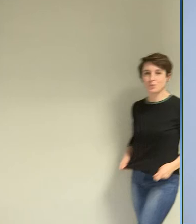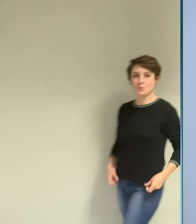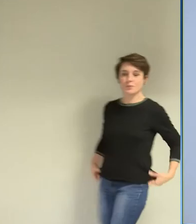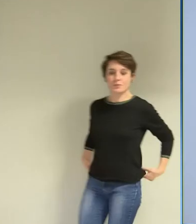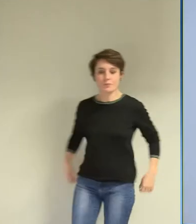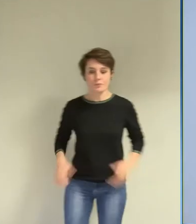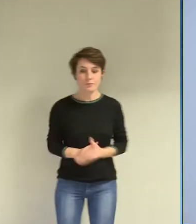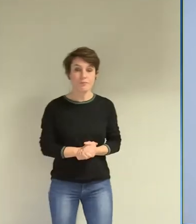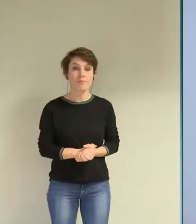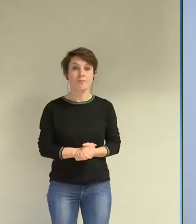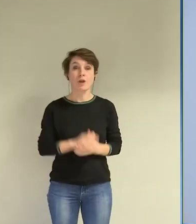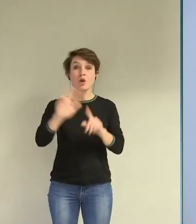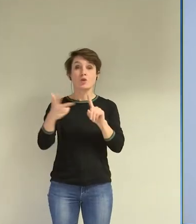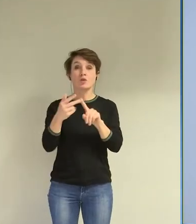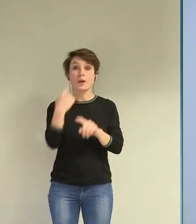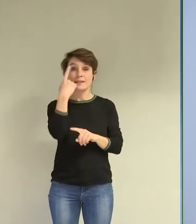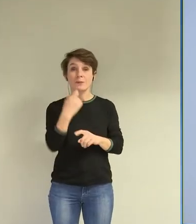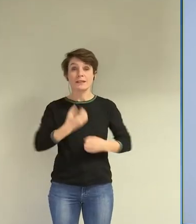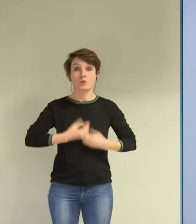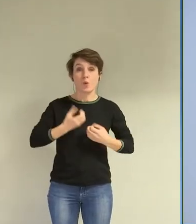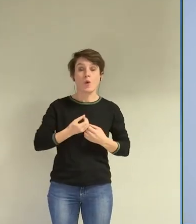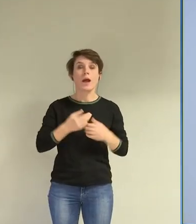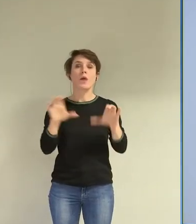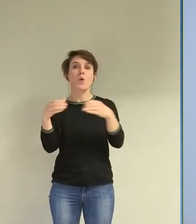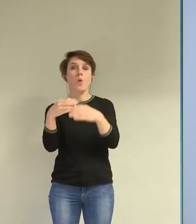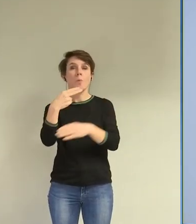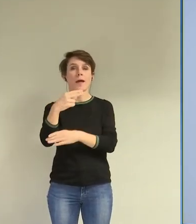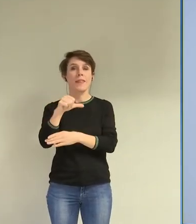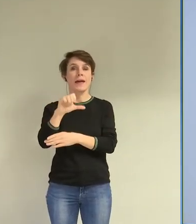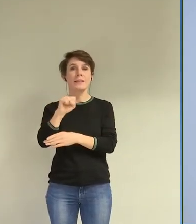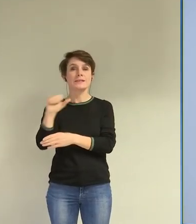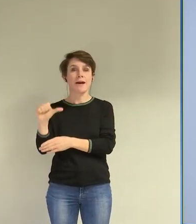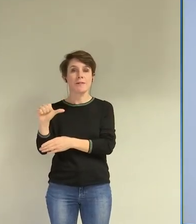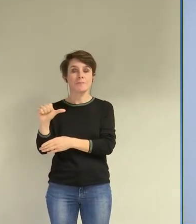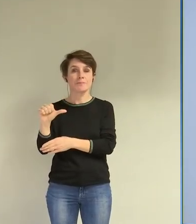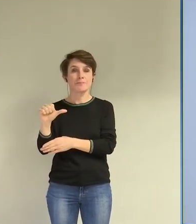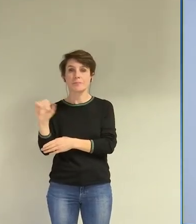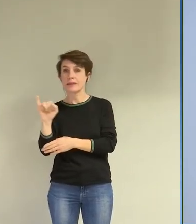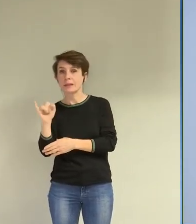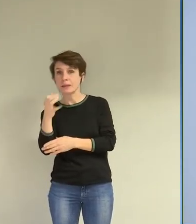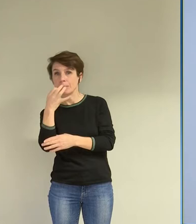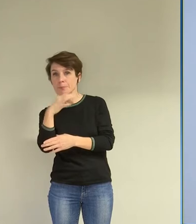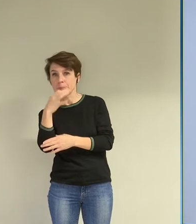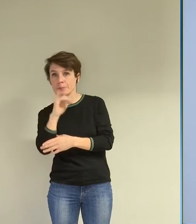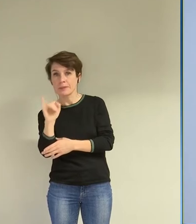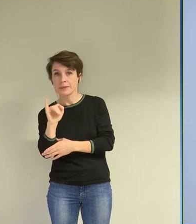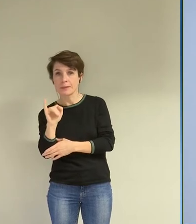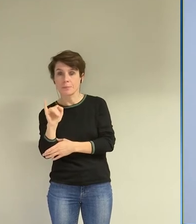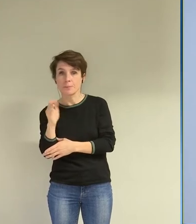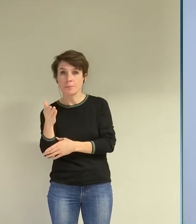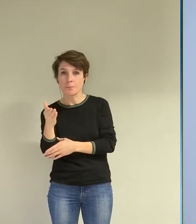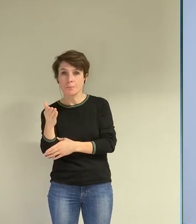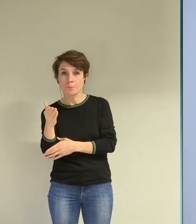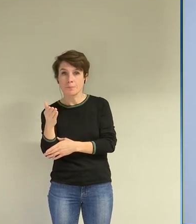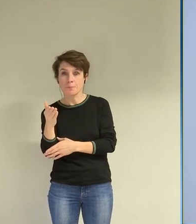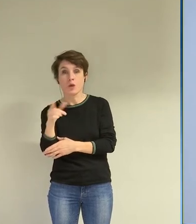orale à des portées par nasa qui prend la parole monsieur gentil